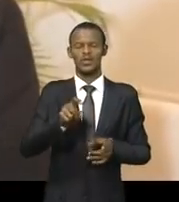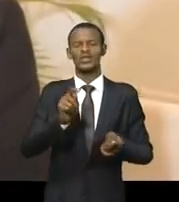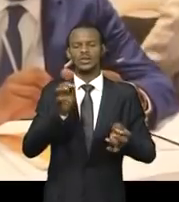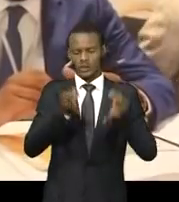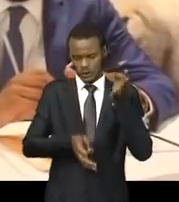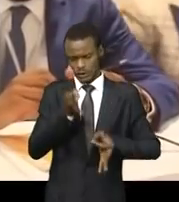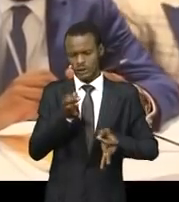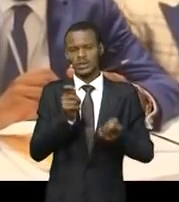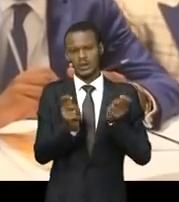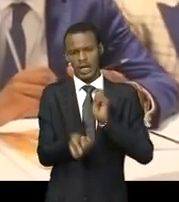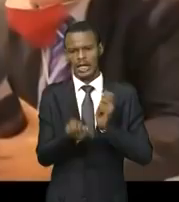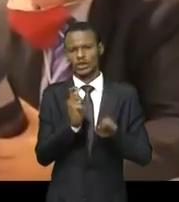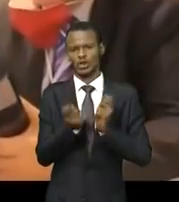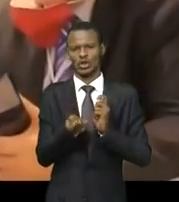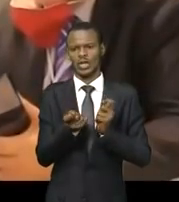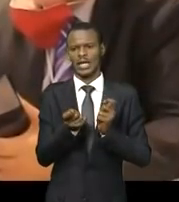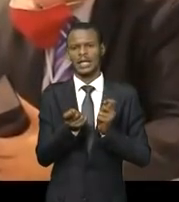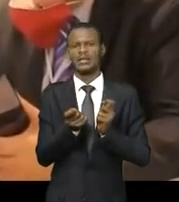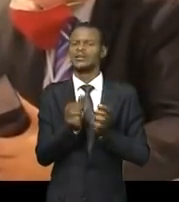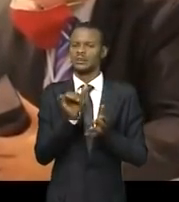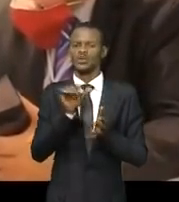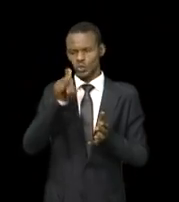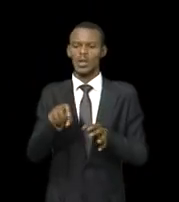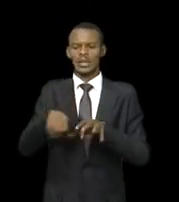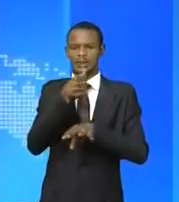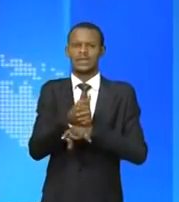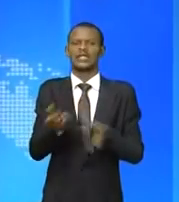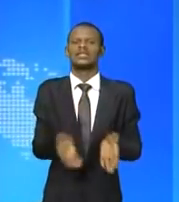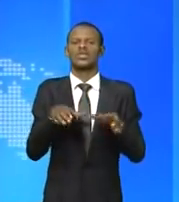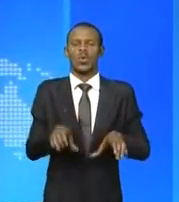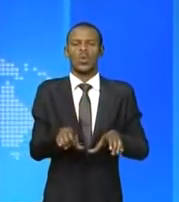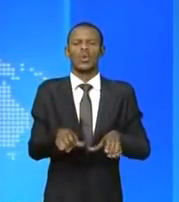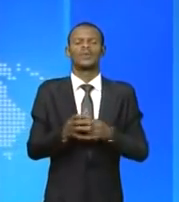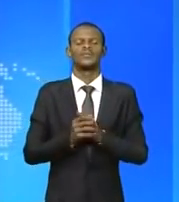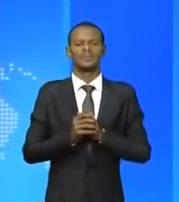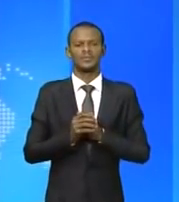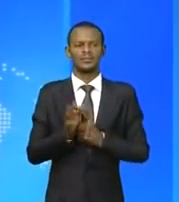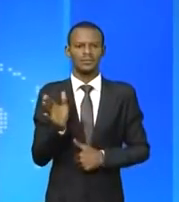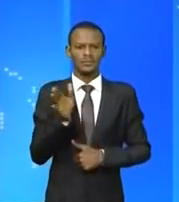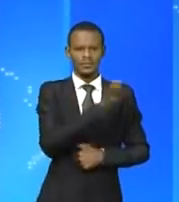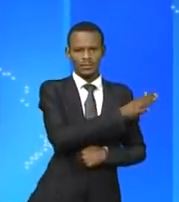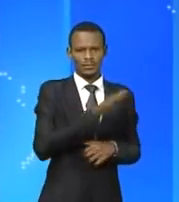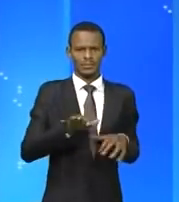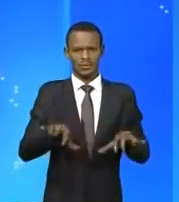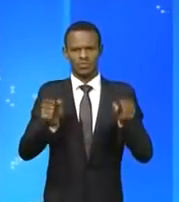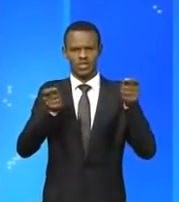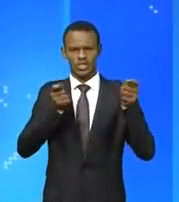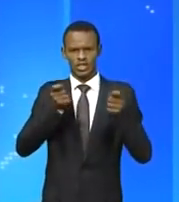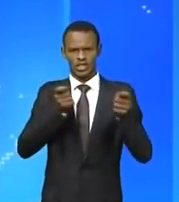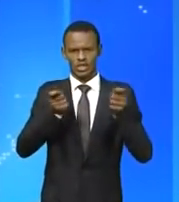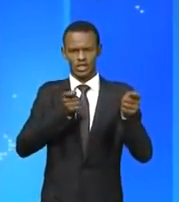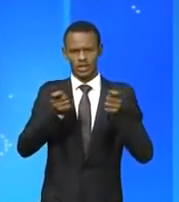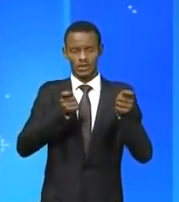transitionnelle s'installera en République démocratique du Congo. leadership et management,